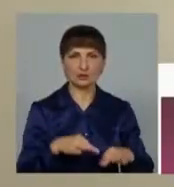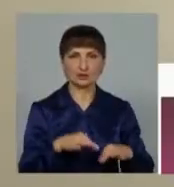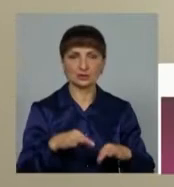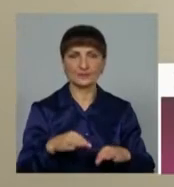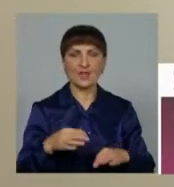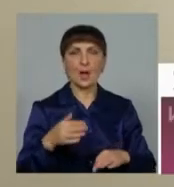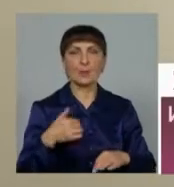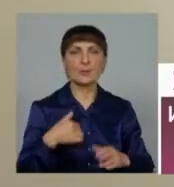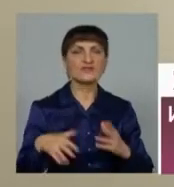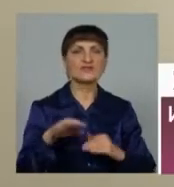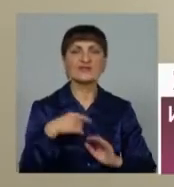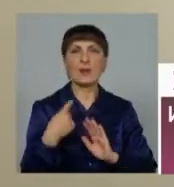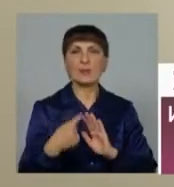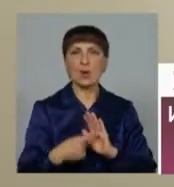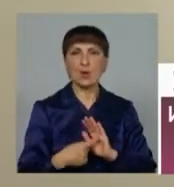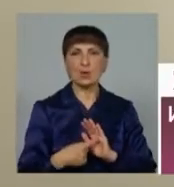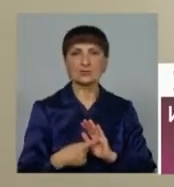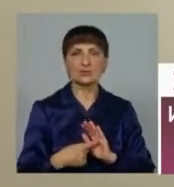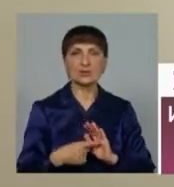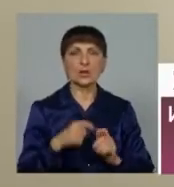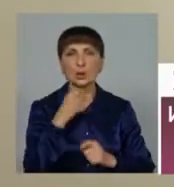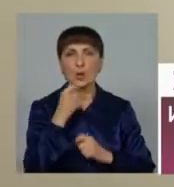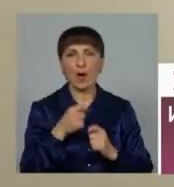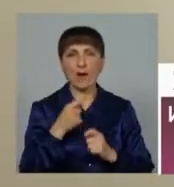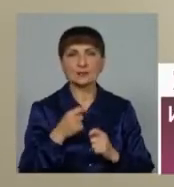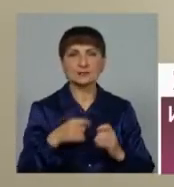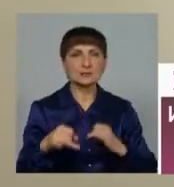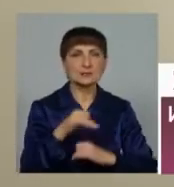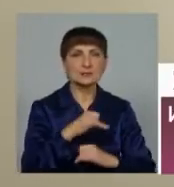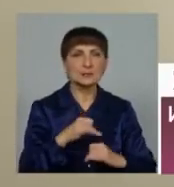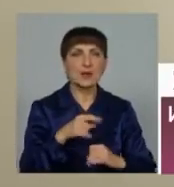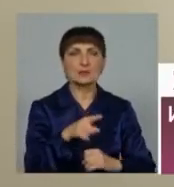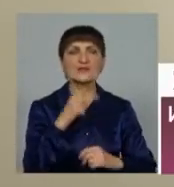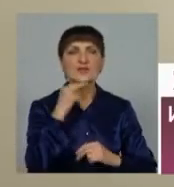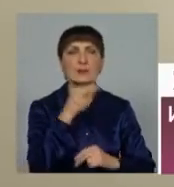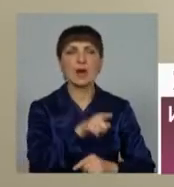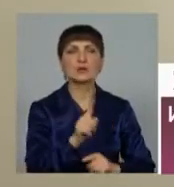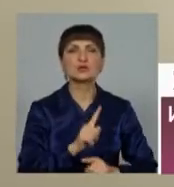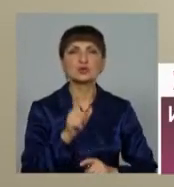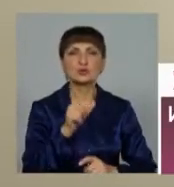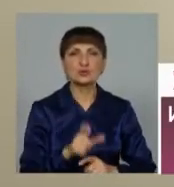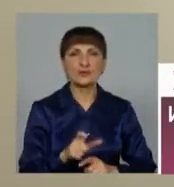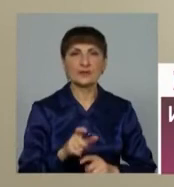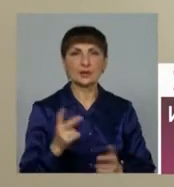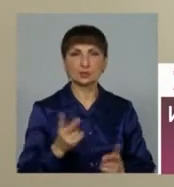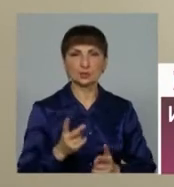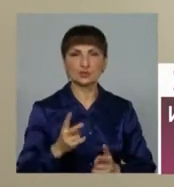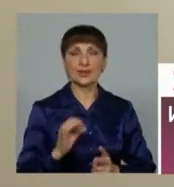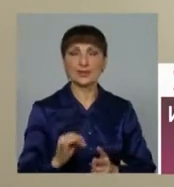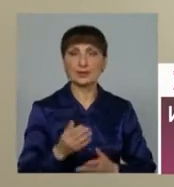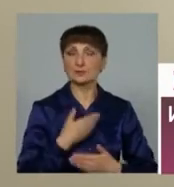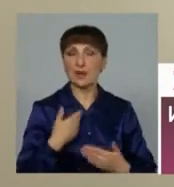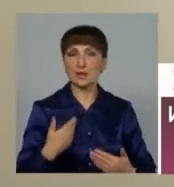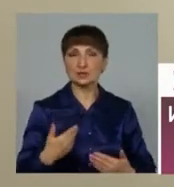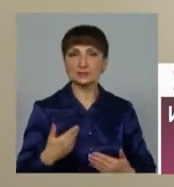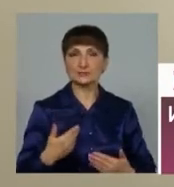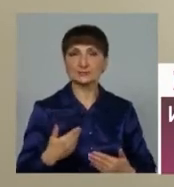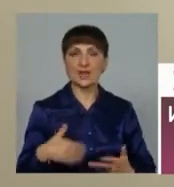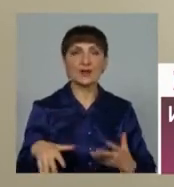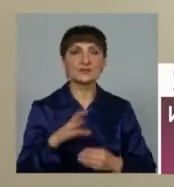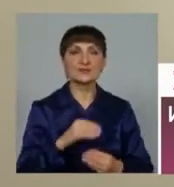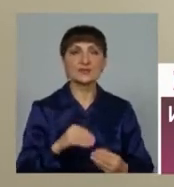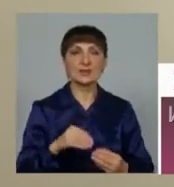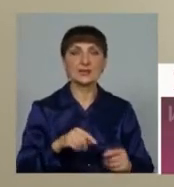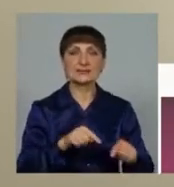все вопросы, нюансы, на что нужно обращать внимание. Также наши все